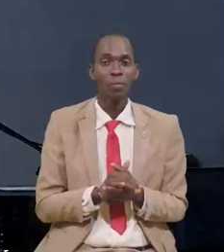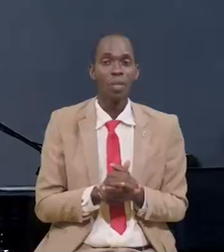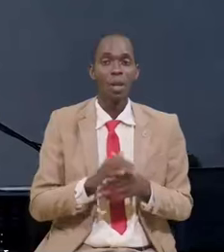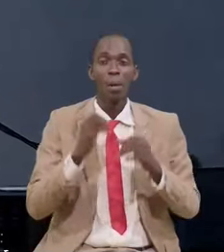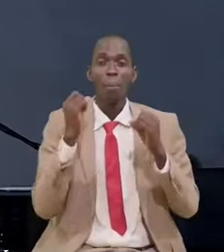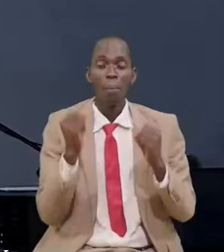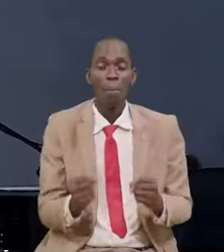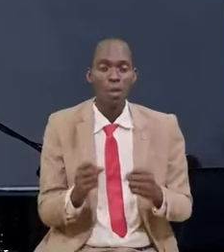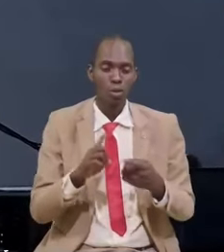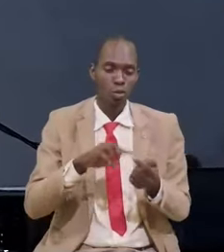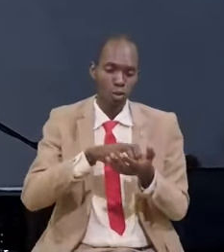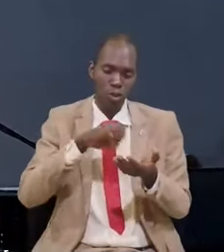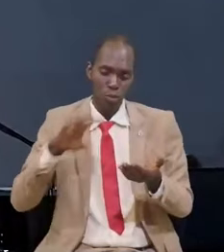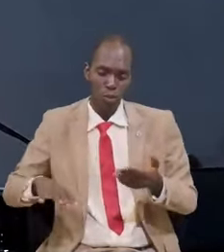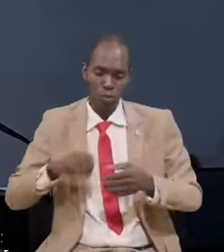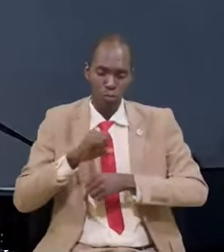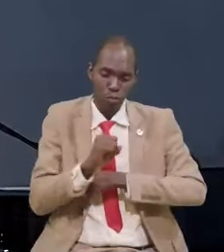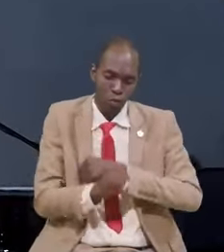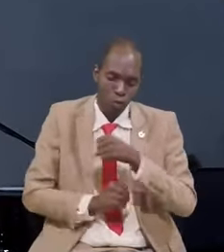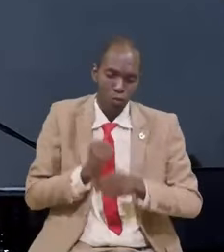La puissance pour ôter la souffrance.